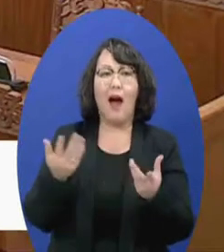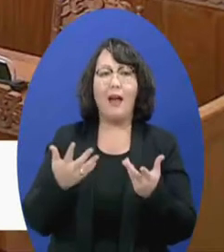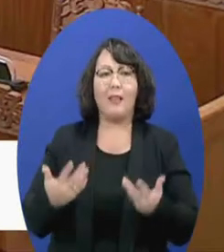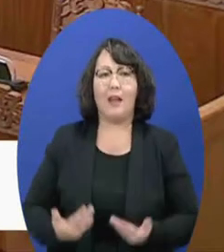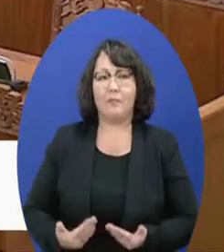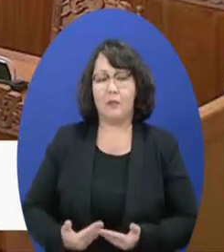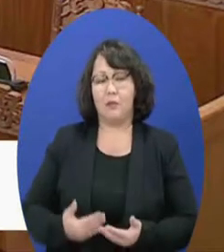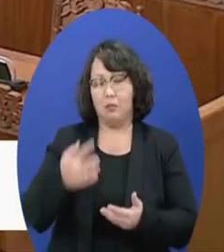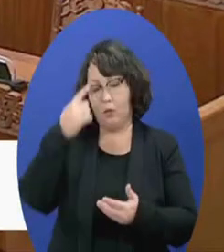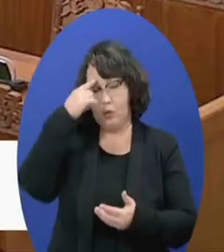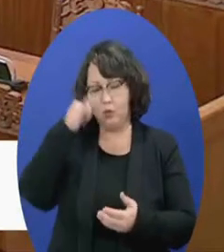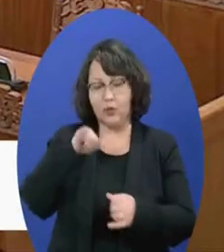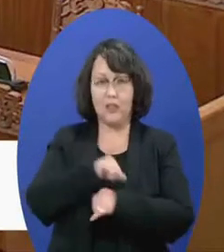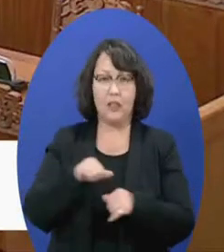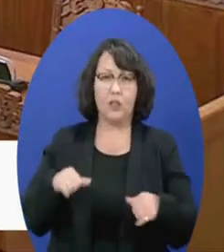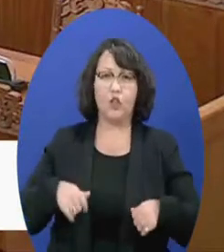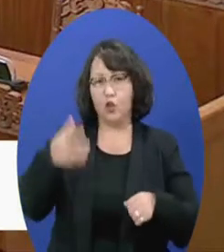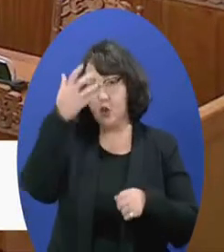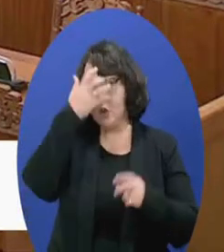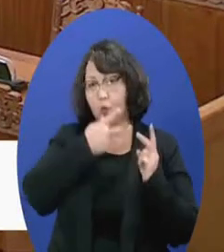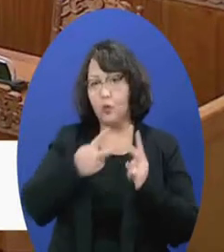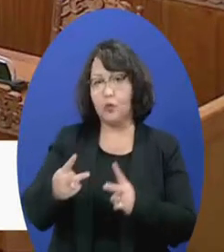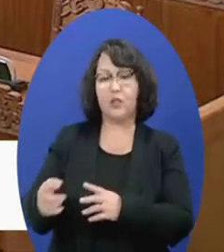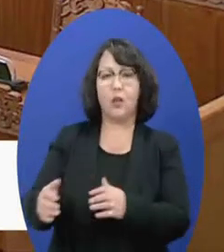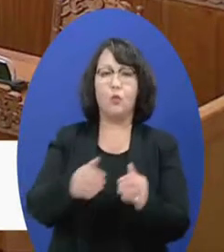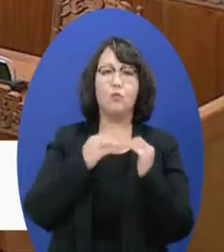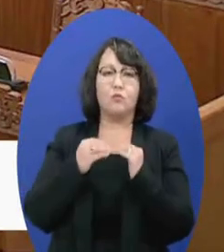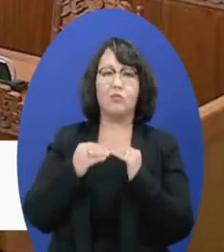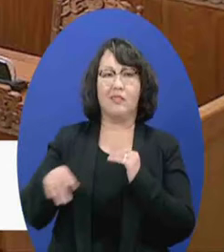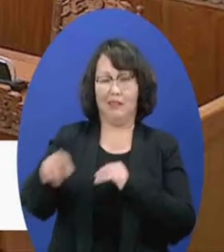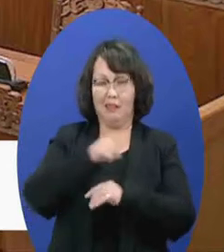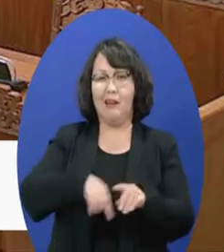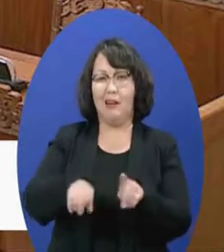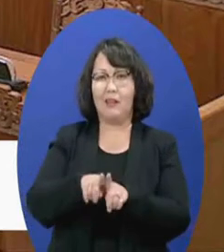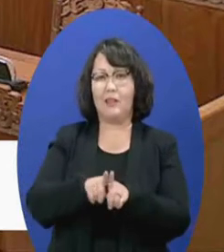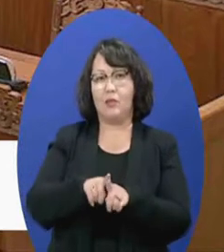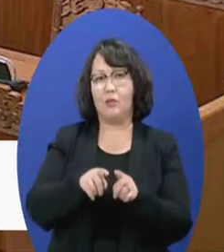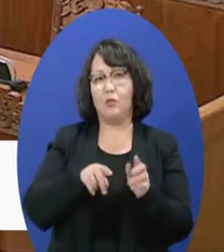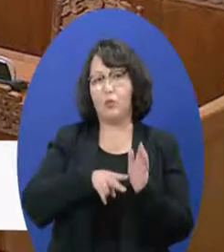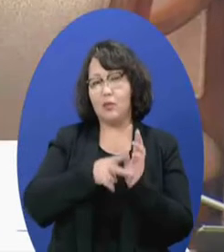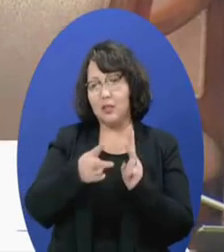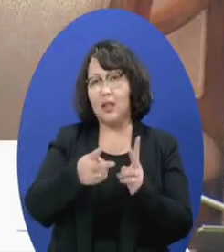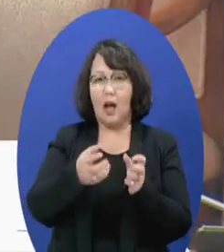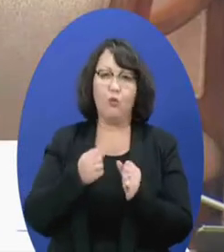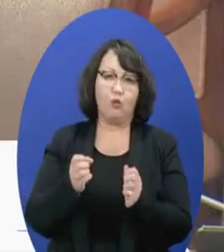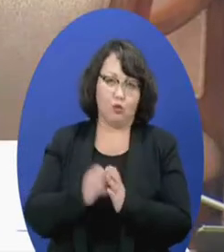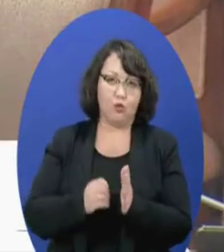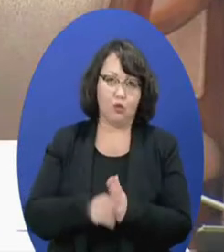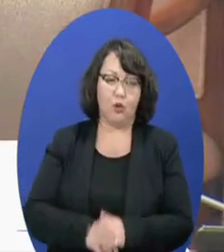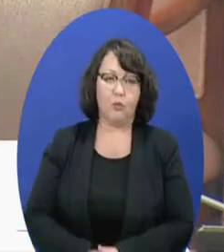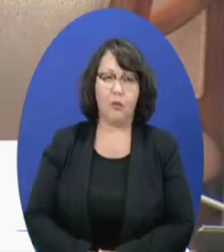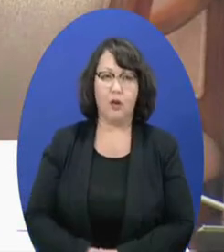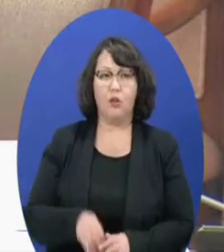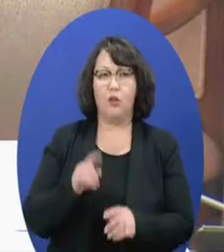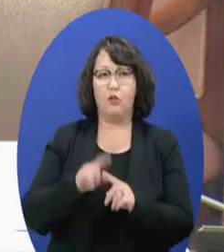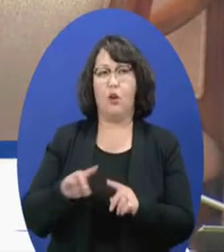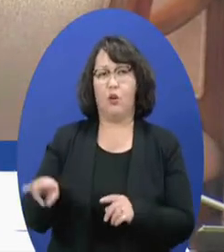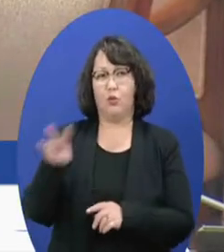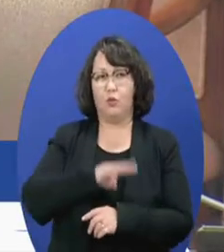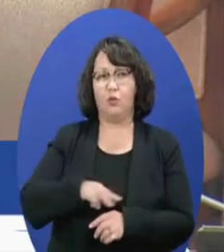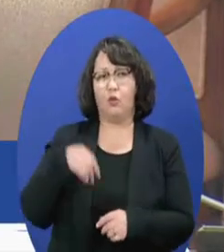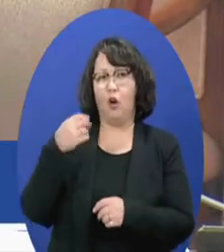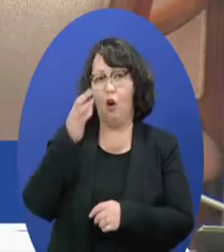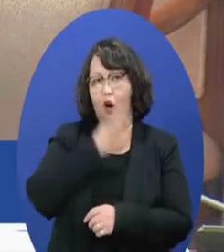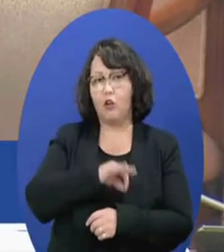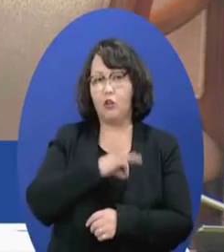үл шалтгаалж төрийн үйлчлэгийг нэгэн жигт хүртэж байх ёстой гэж заасан байдаг. Орон нутг бол одоо баахан орлого олох эрхийн